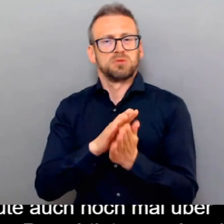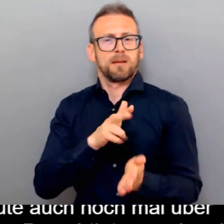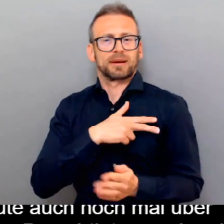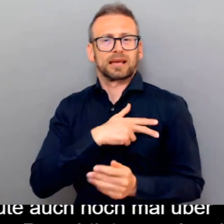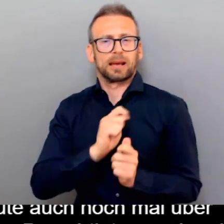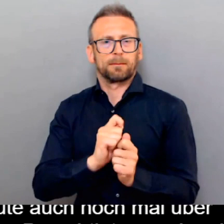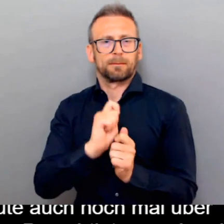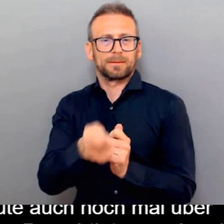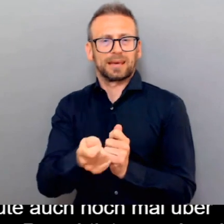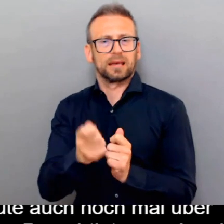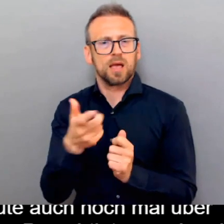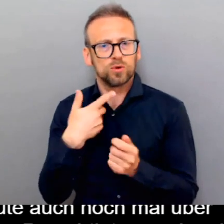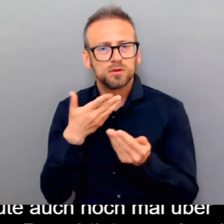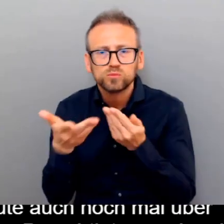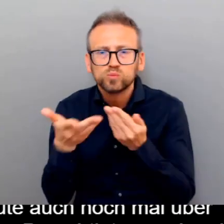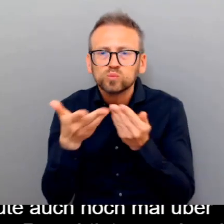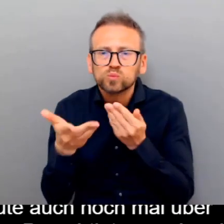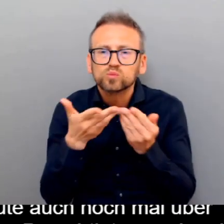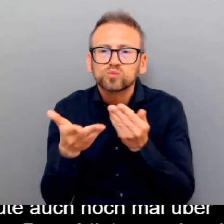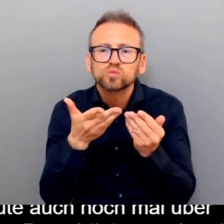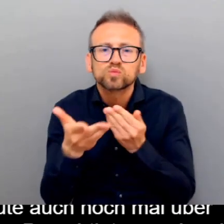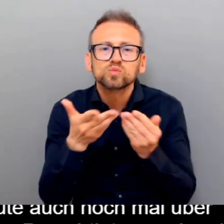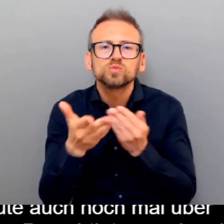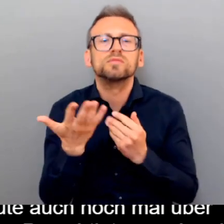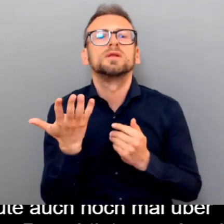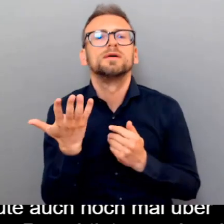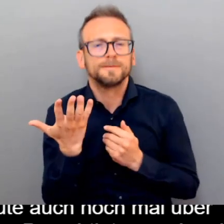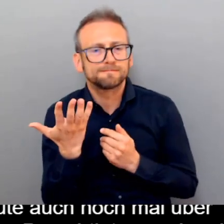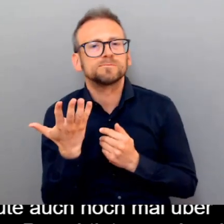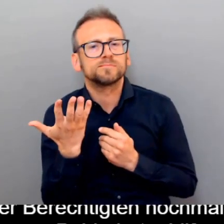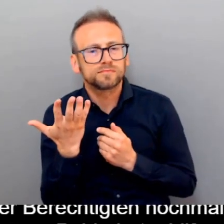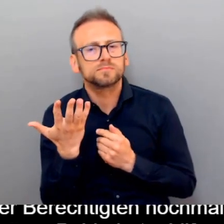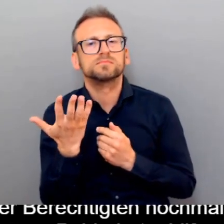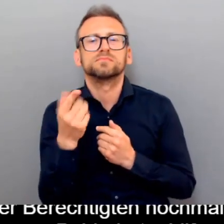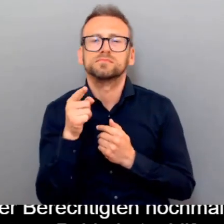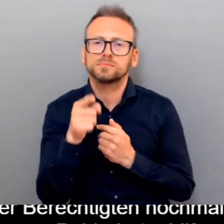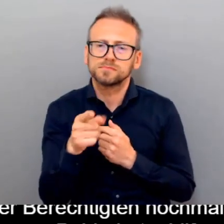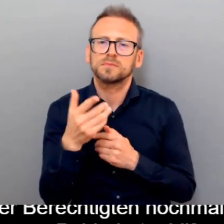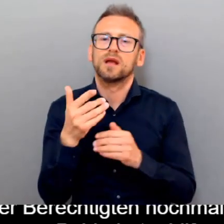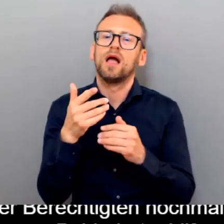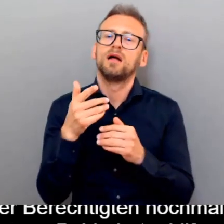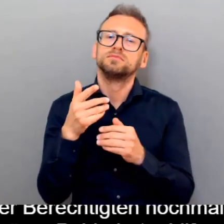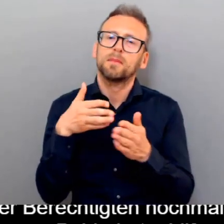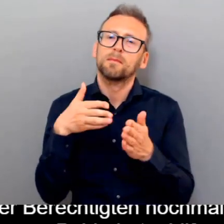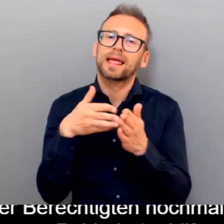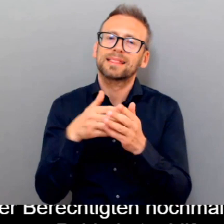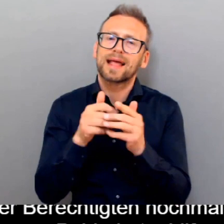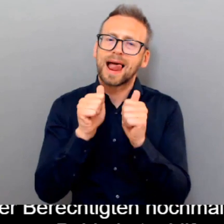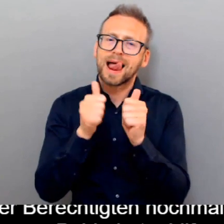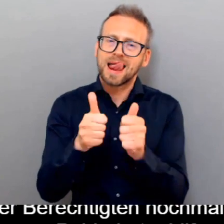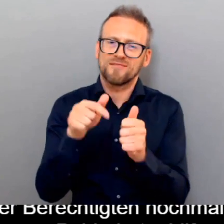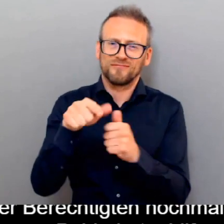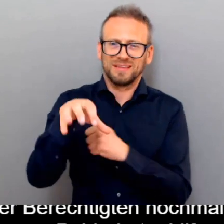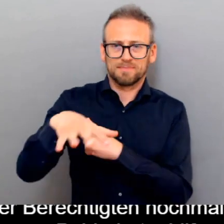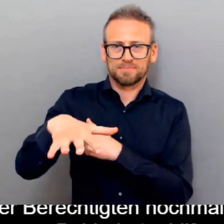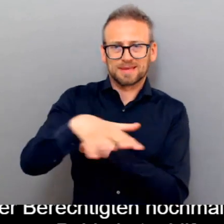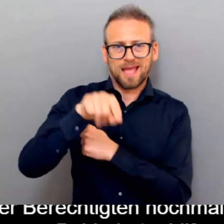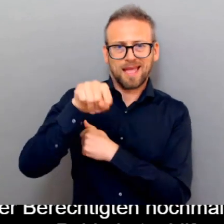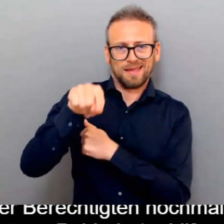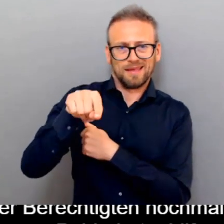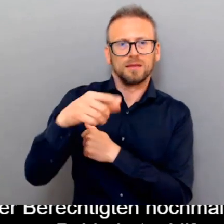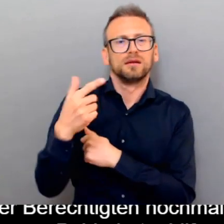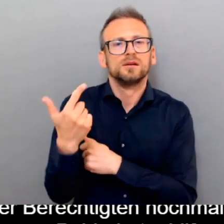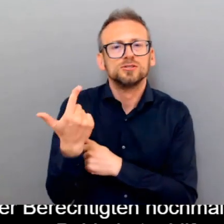profitieren werden. Weil wir bisher eher das im Behindertenbereich, im Bereich für Menschen mit Behinderung, sehr strikt auf dieses